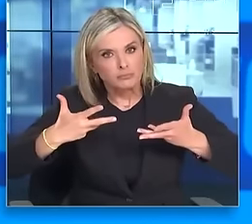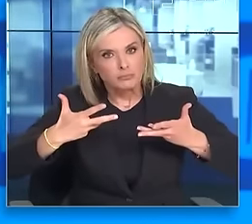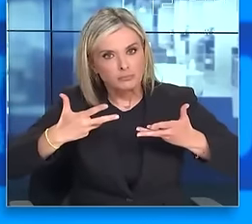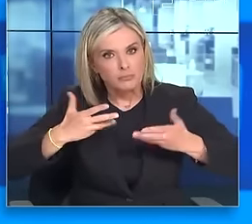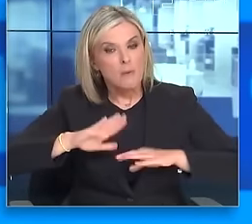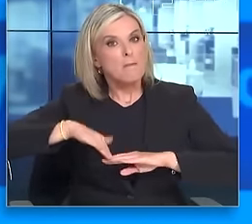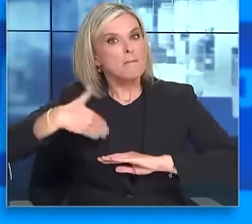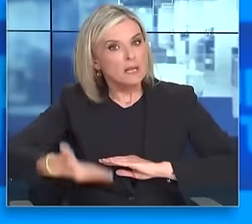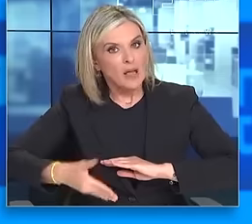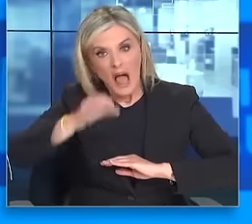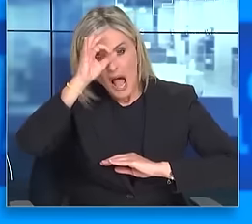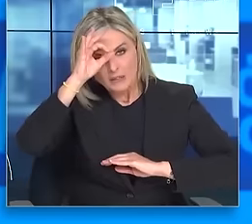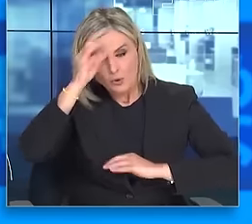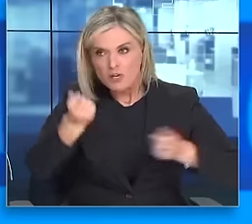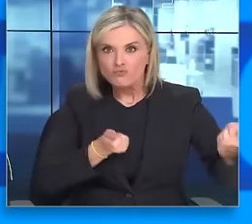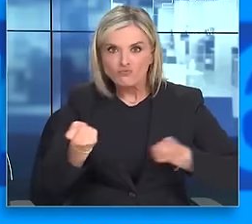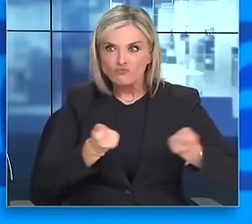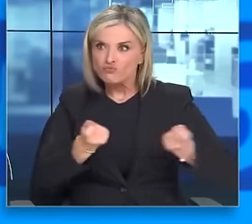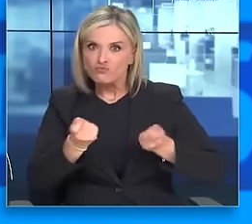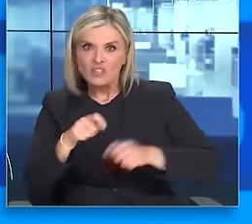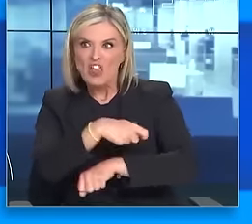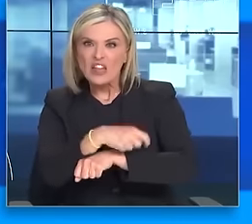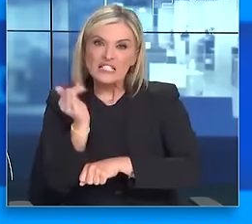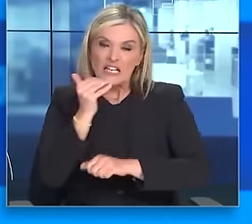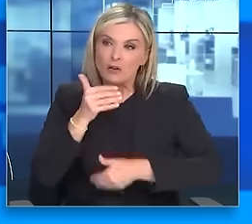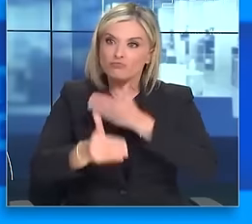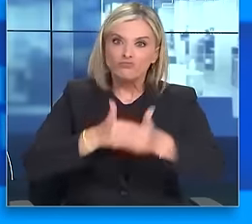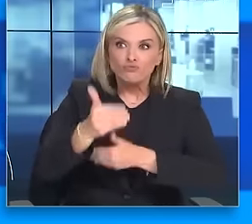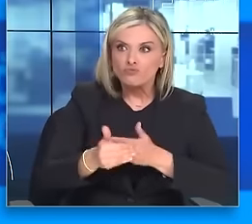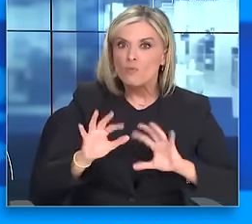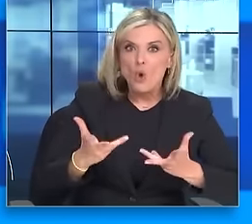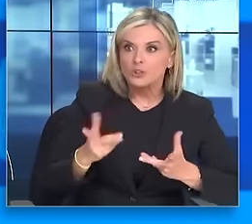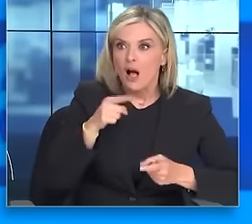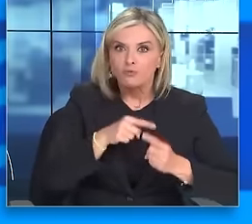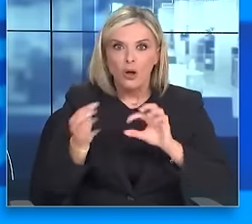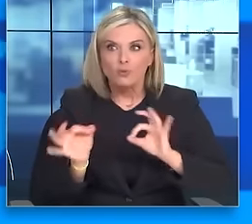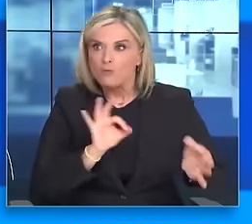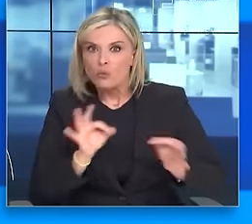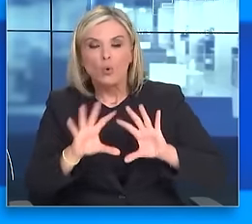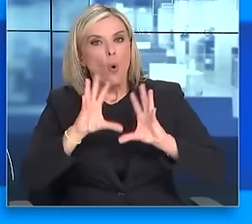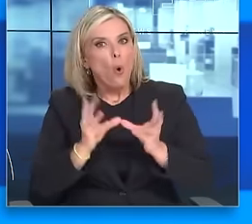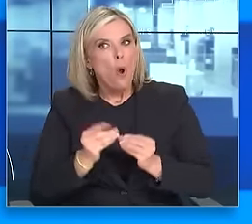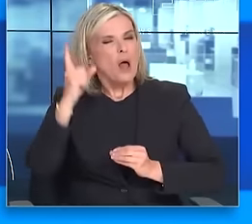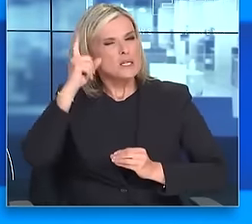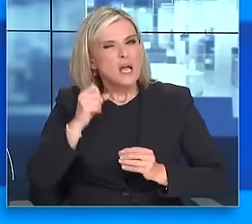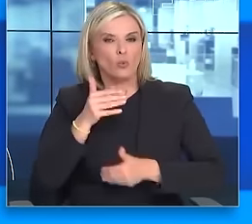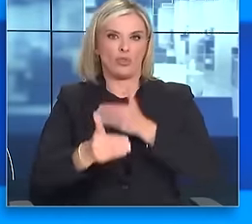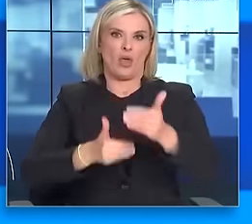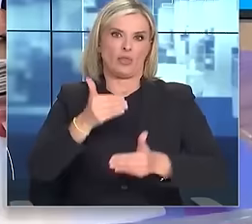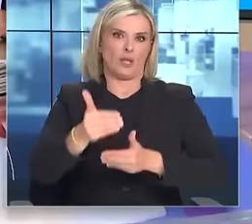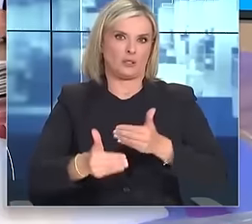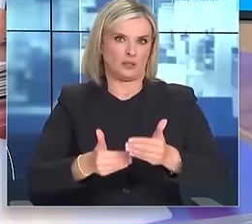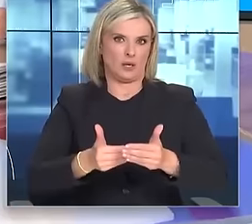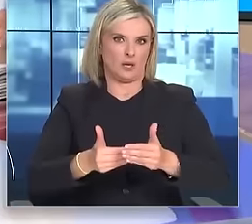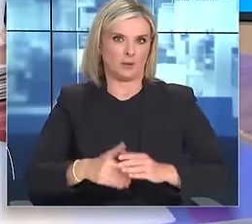την αστυνομία και από τις δικαστικές αρχές, οι οποίες και αυτές πρέπει να ευαισθητοποιηθούν περισσότερο και να παρέχουν ένα μεγαλύτερο